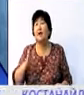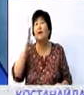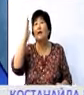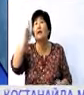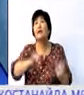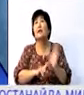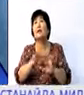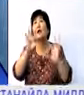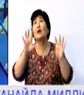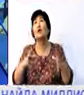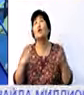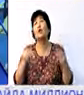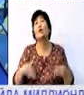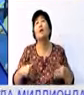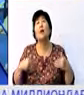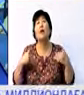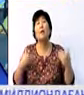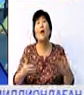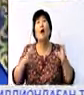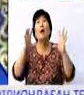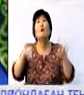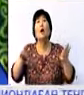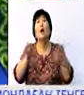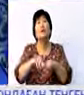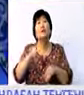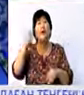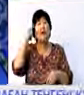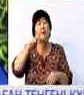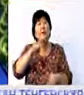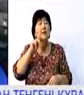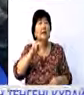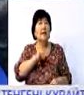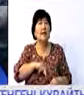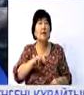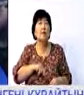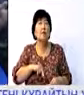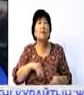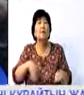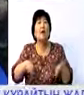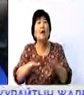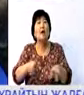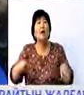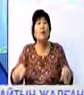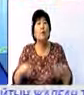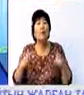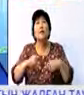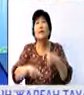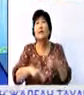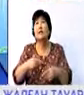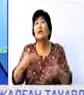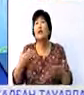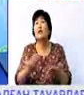жатқан конституция күнімен құттықтаймын. Заң үстемдігі осындай білімпаз жастардың еңбегімен бекей түспек. Бастысы ширек ғасыр шебінде